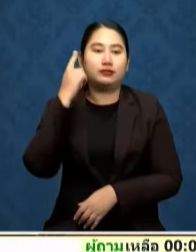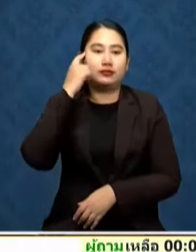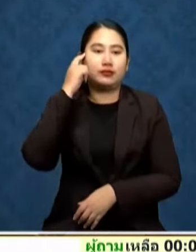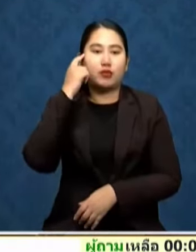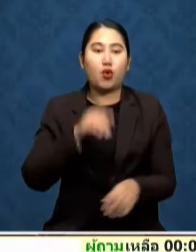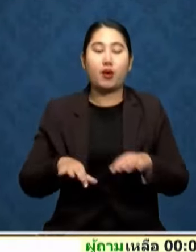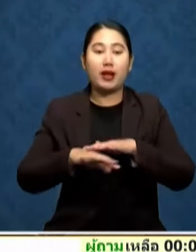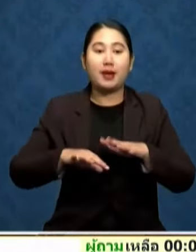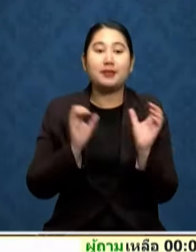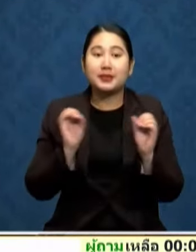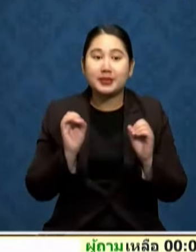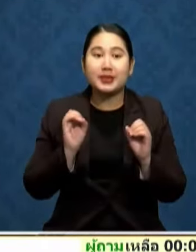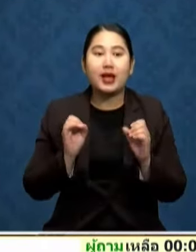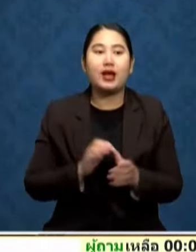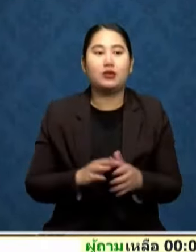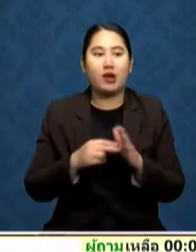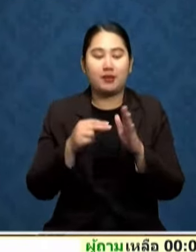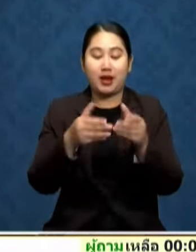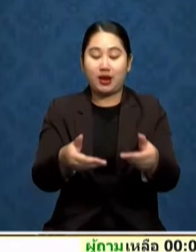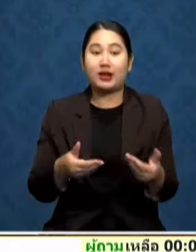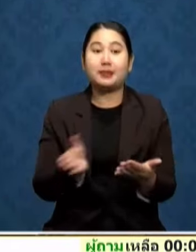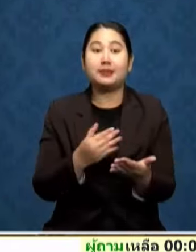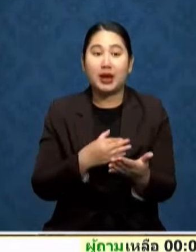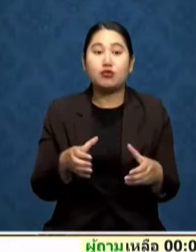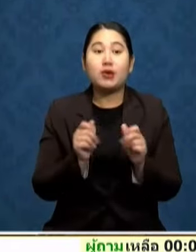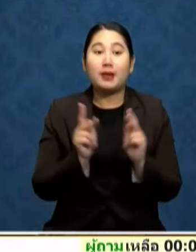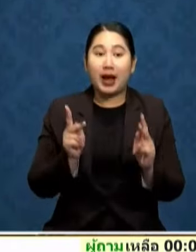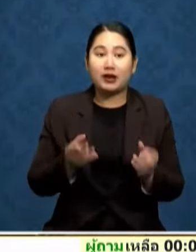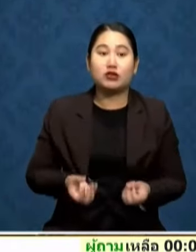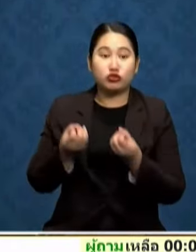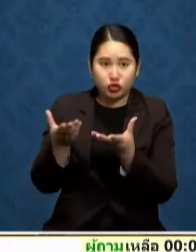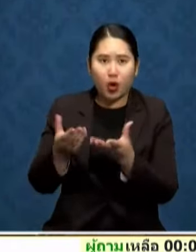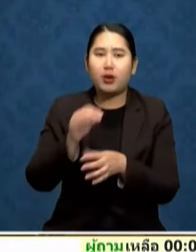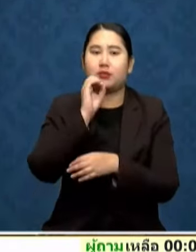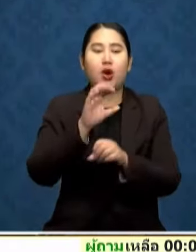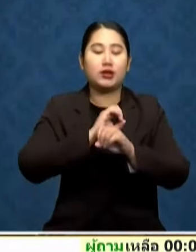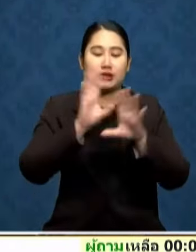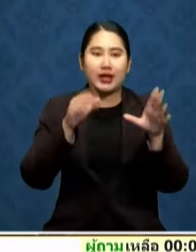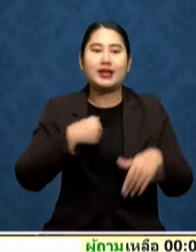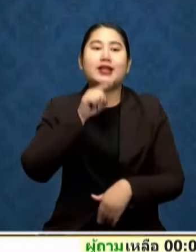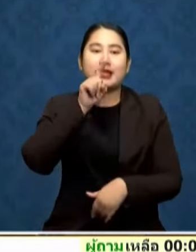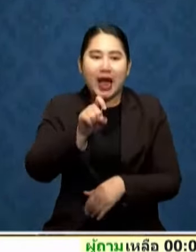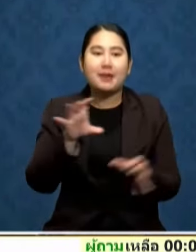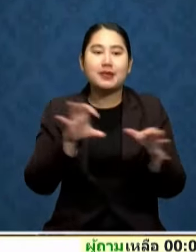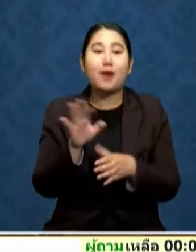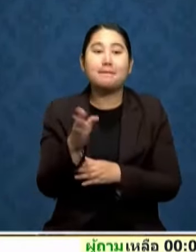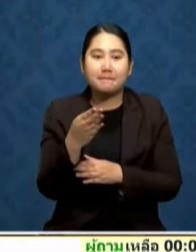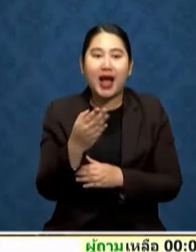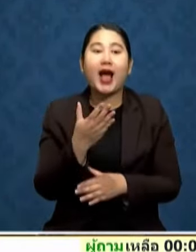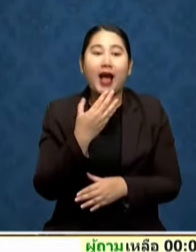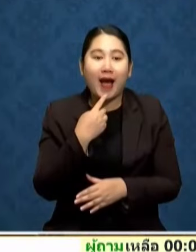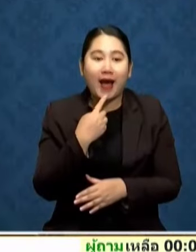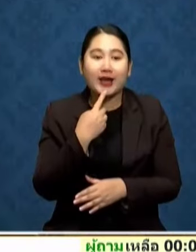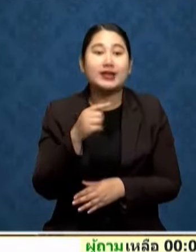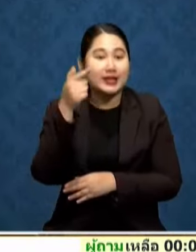พราะไม่ได้เตรียมข้อมูลมาทั้งที่หนังสือของกรรมาธิการส่งไปให้กรมประมงบอกชัดเจนว่าจะถามเรื่องปลาหมอคางดำ